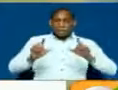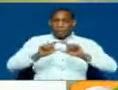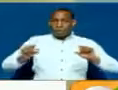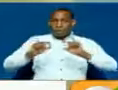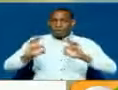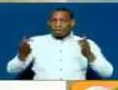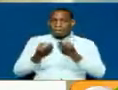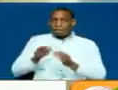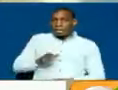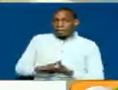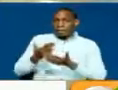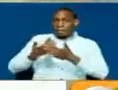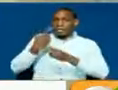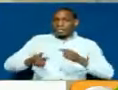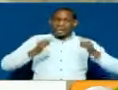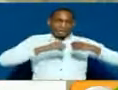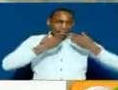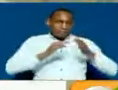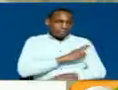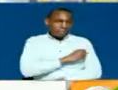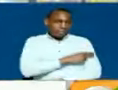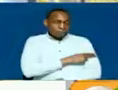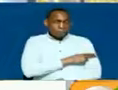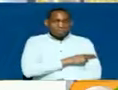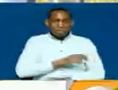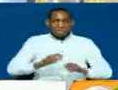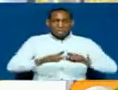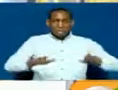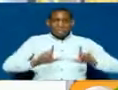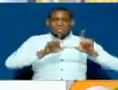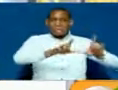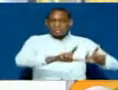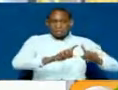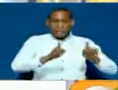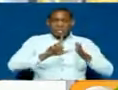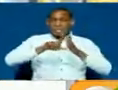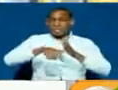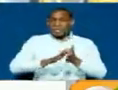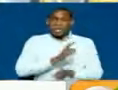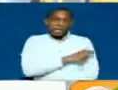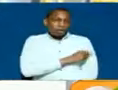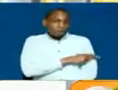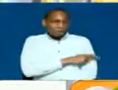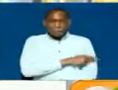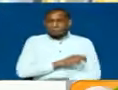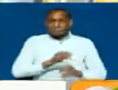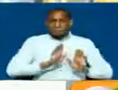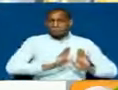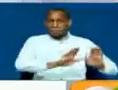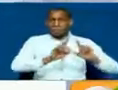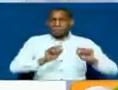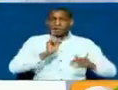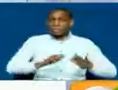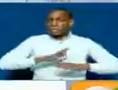na familia ya Susan, mwaka jana walikubaliana na hospitali kutoa hati miliki ya shamba, lakini baadaye hospitali hiyo ilikataa